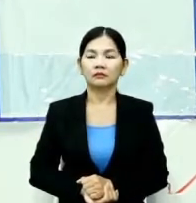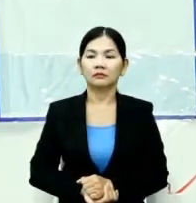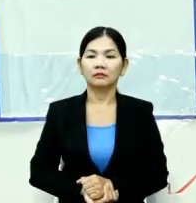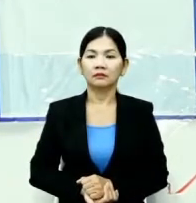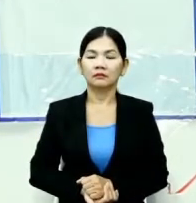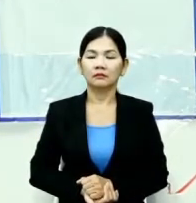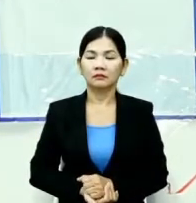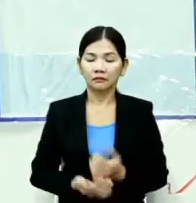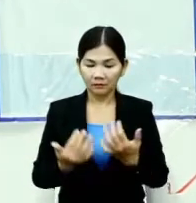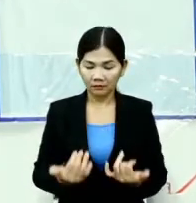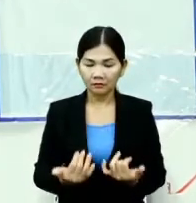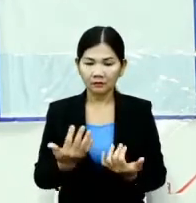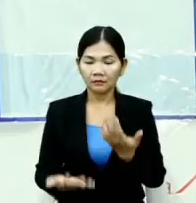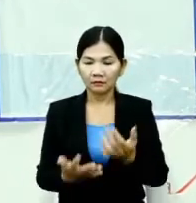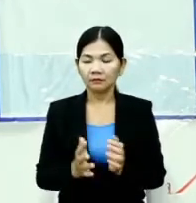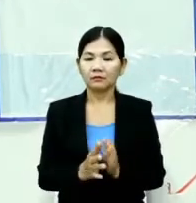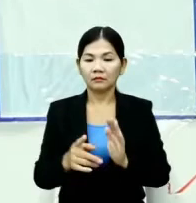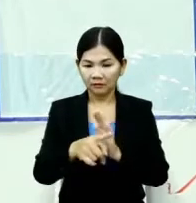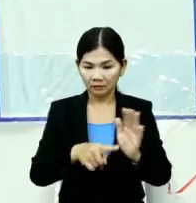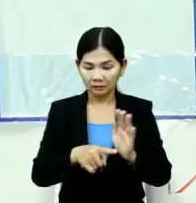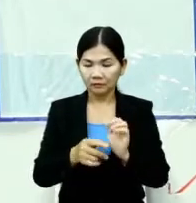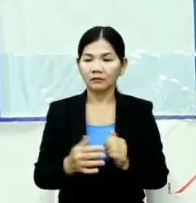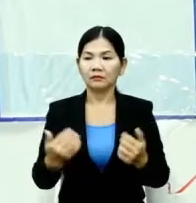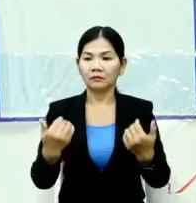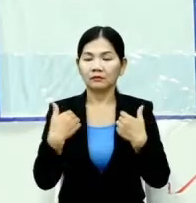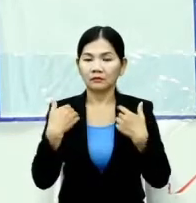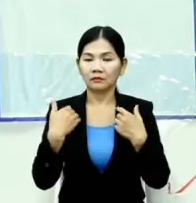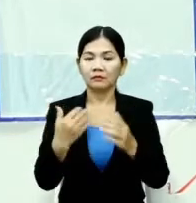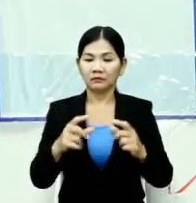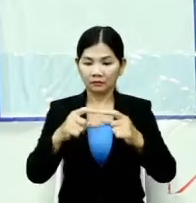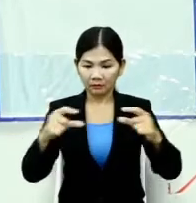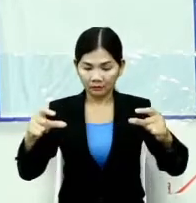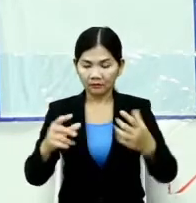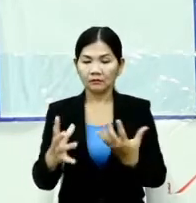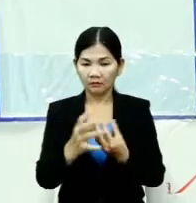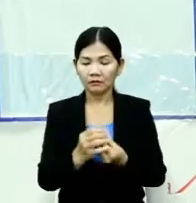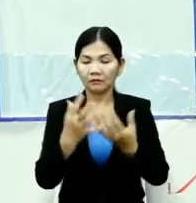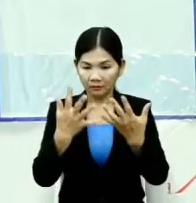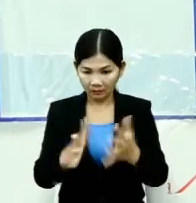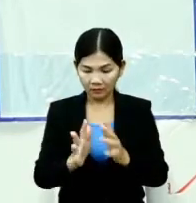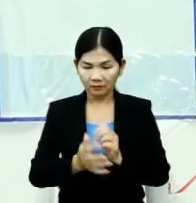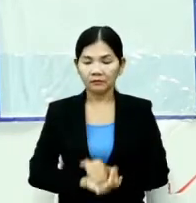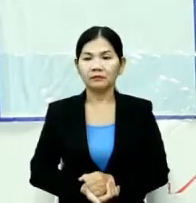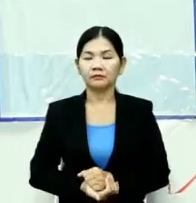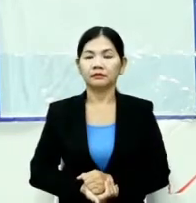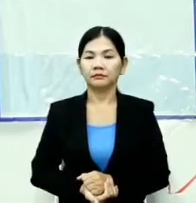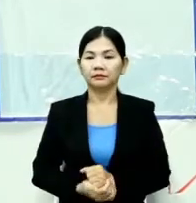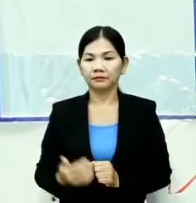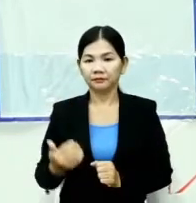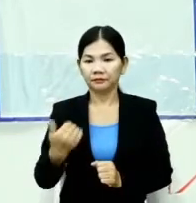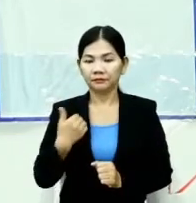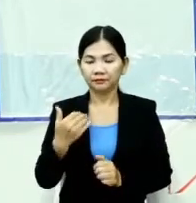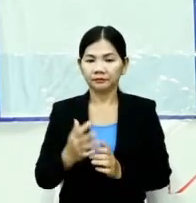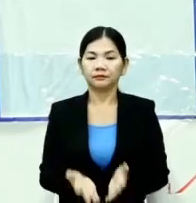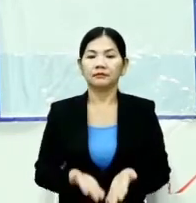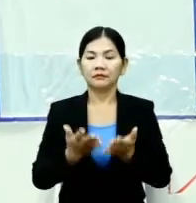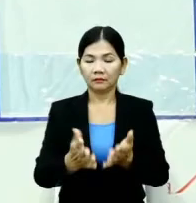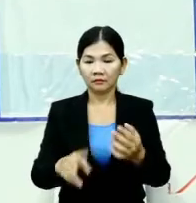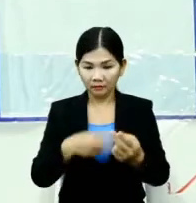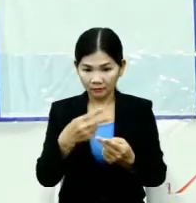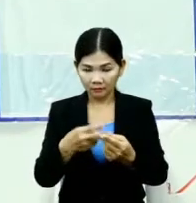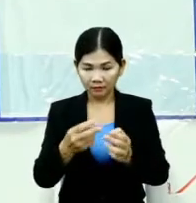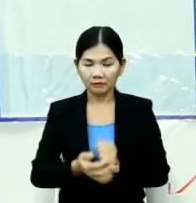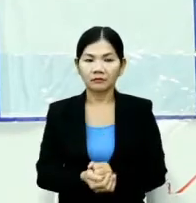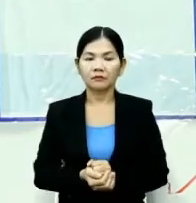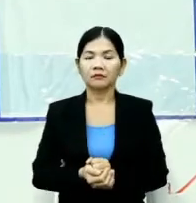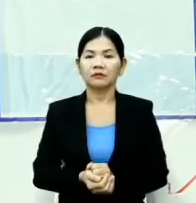ចាអញ្ចឹងឥឡូវការប៉ាន់ស្មានផលដករបស់យើងគឺអ្នកគ្រូធ្វើនៅលើបន្ទះចំនួននេះគឺរួចរាល់ហើយចាអញ្ចឹងអ្នកគ្រូនឹងដាក់ចម្លើយនៅក្នុង